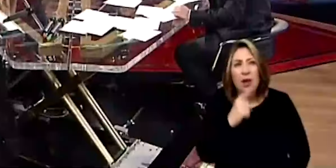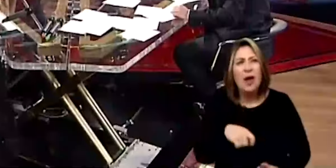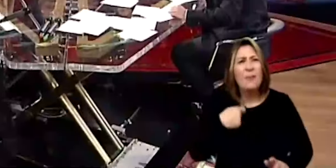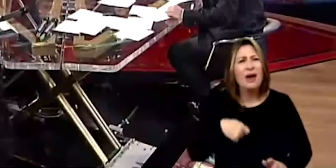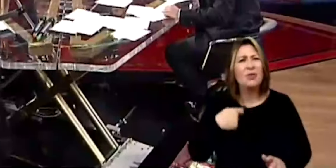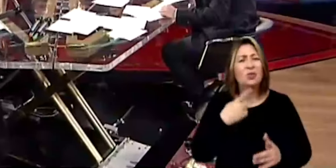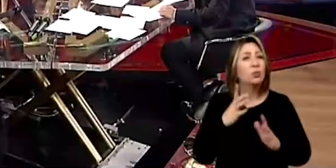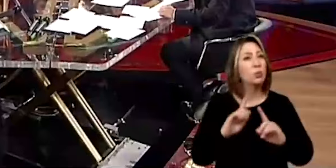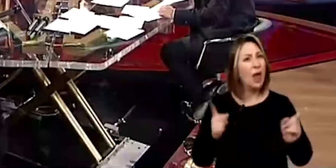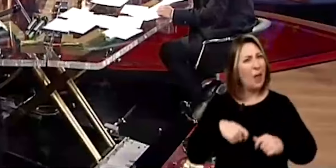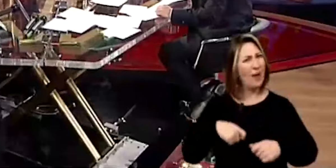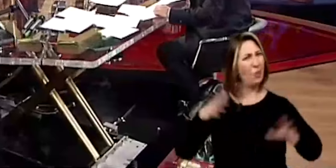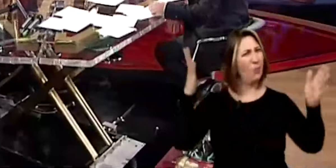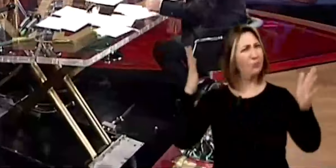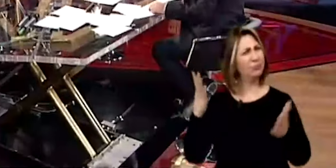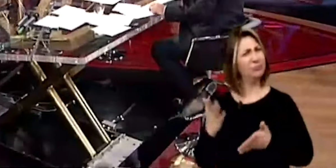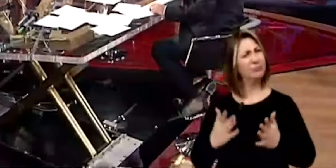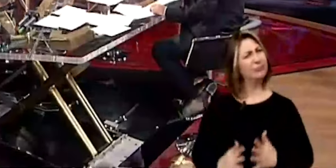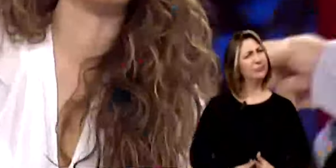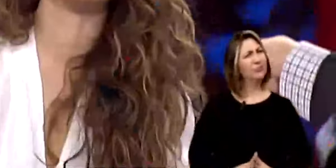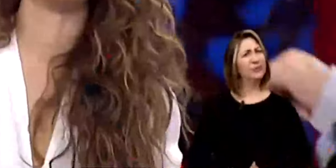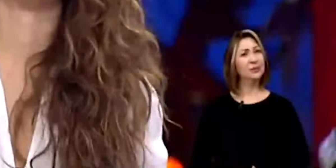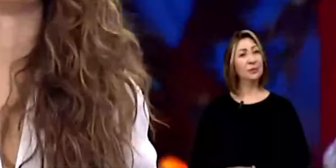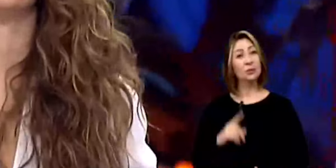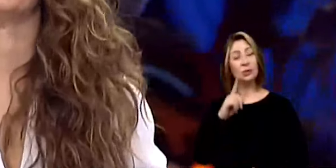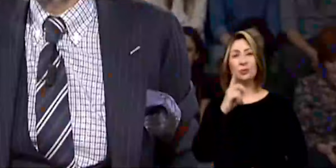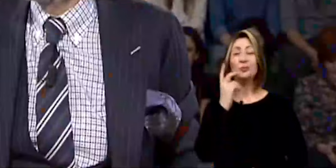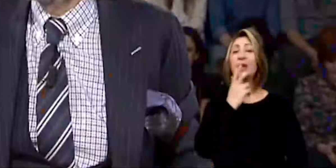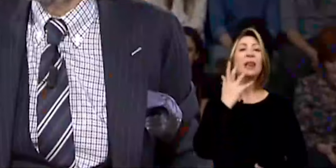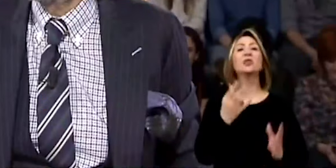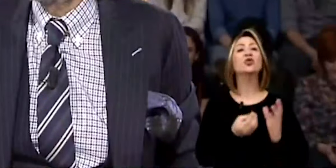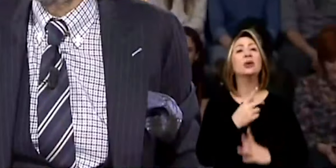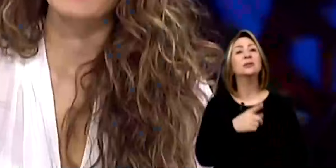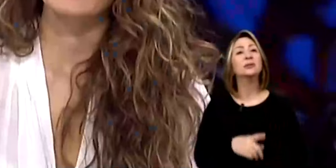ne abartacağız? Çok abartıyorsunuz. Şu melodiden ne çıkartırsın?